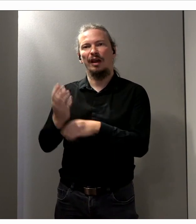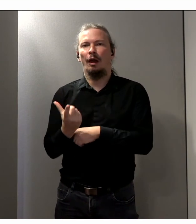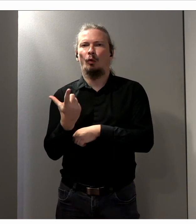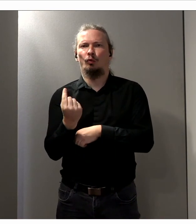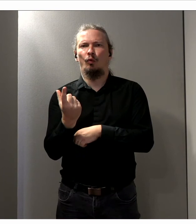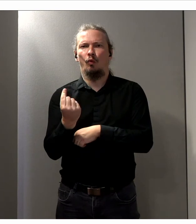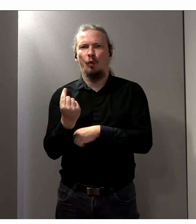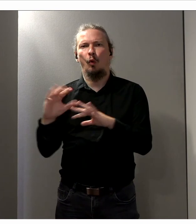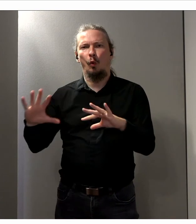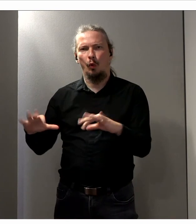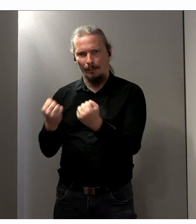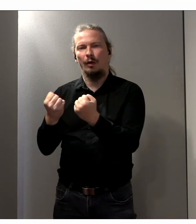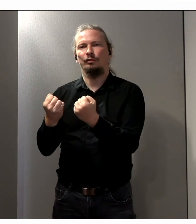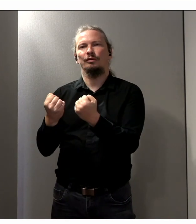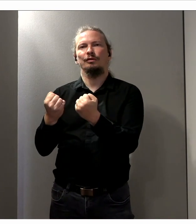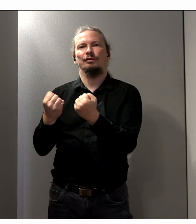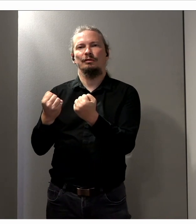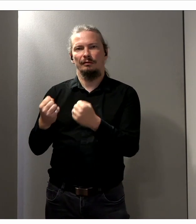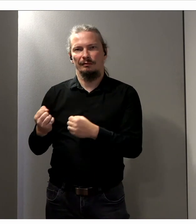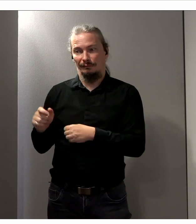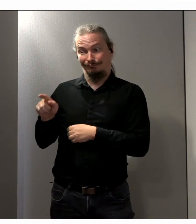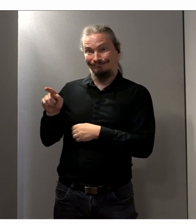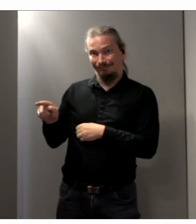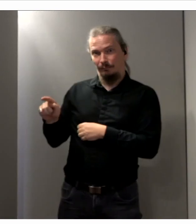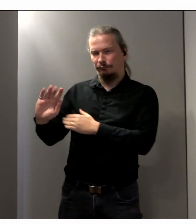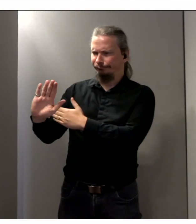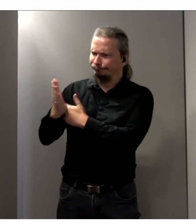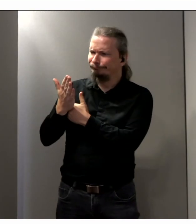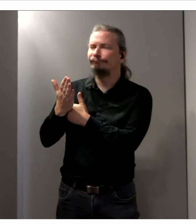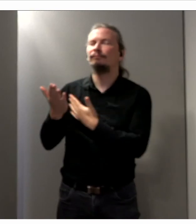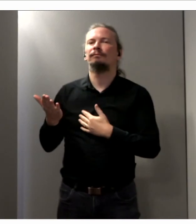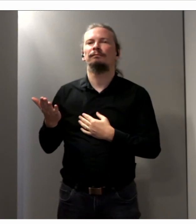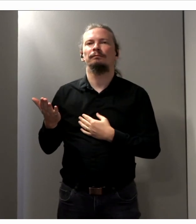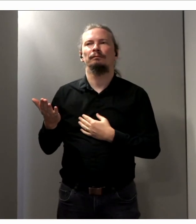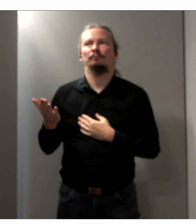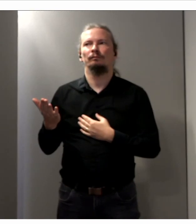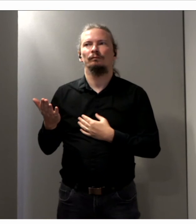de compétences, de façon à ce qu'ils nous indiquent